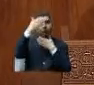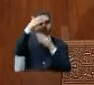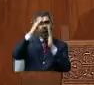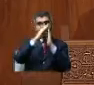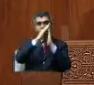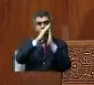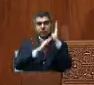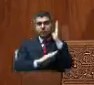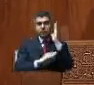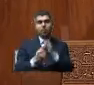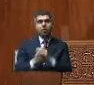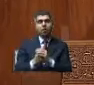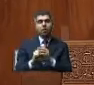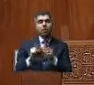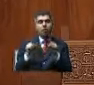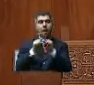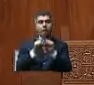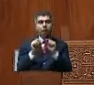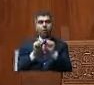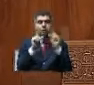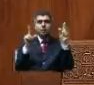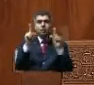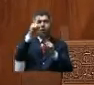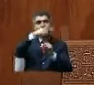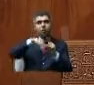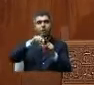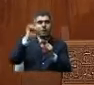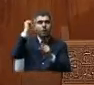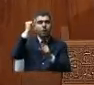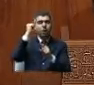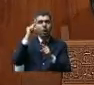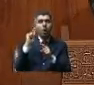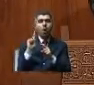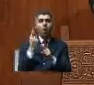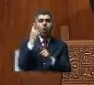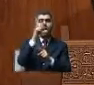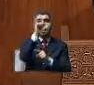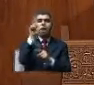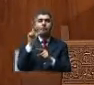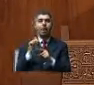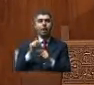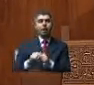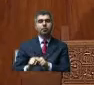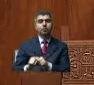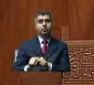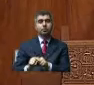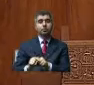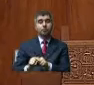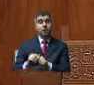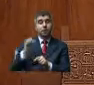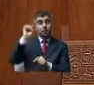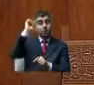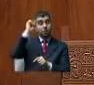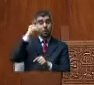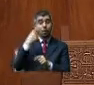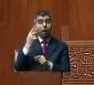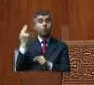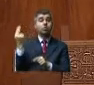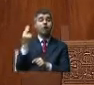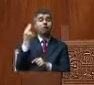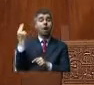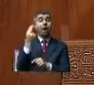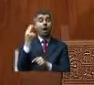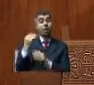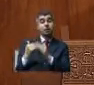الحمد يعني منارة، يمكن هو الأول ولا الثاني في التكوين المهني. أما فيما يخص التعليم العالي والبحث العلمي فقد تم